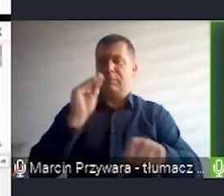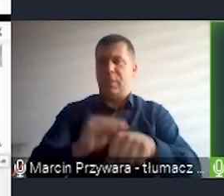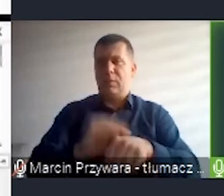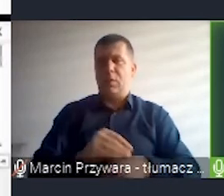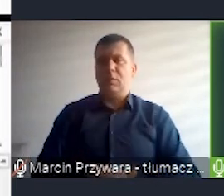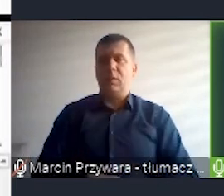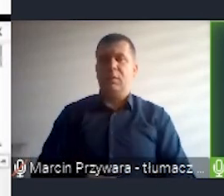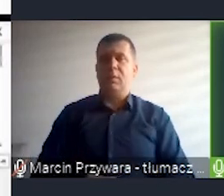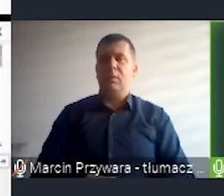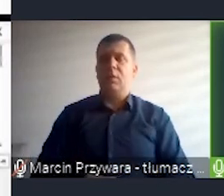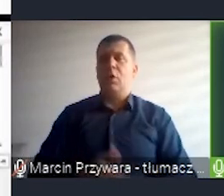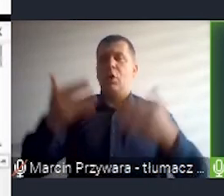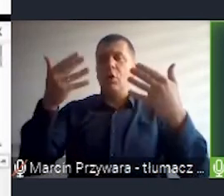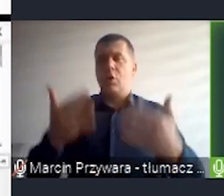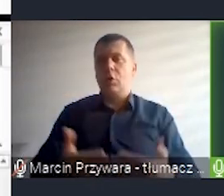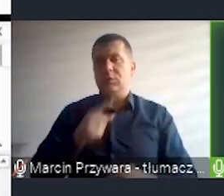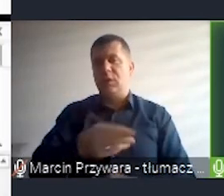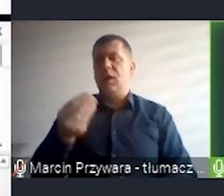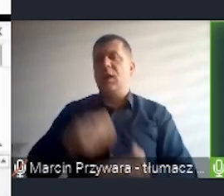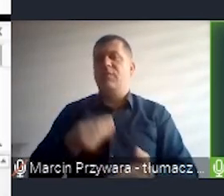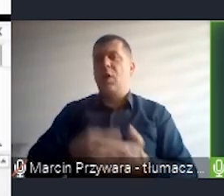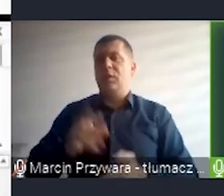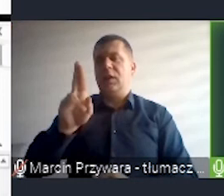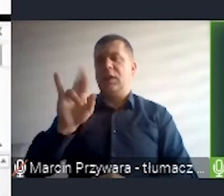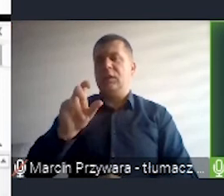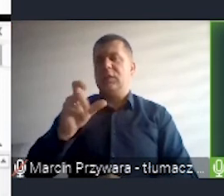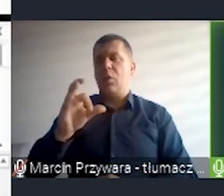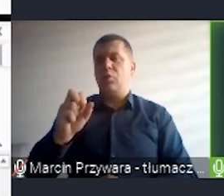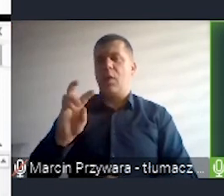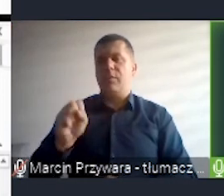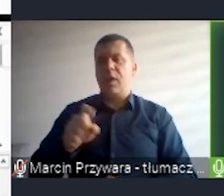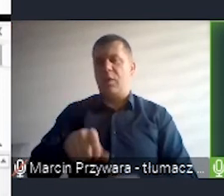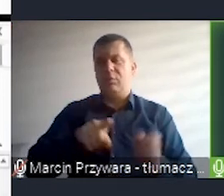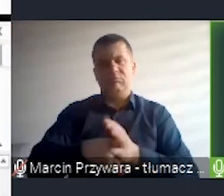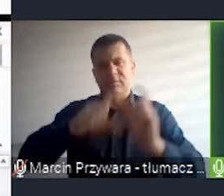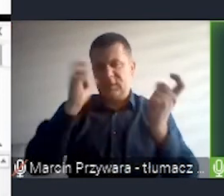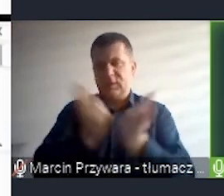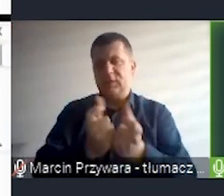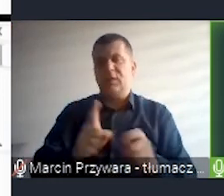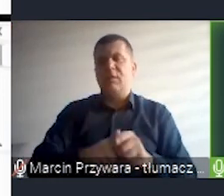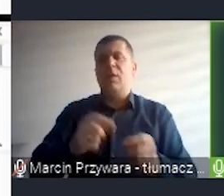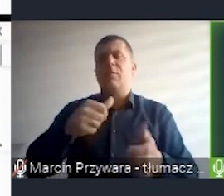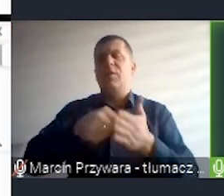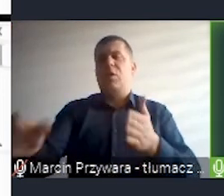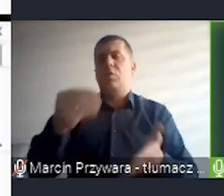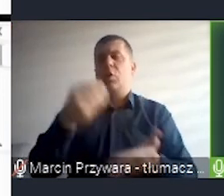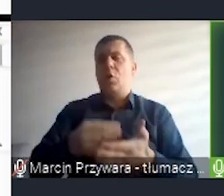uproszczonych metodach rozliczania wydatków tu akurat kwoty ryczałtowe, ale tyczy się to wszystkich z wyjątkiem kosztów